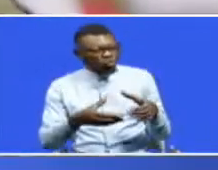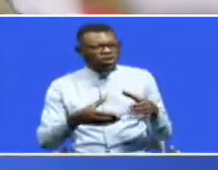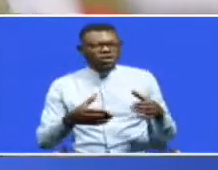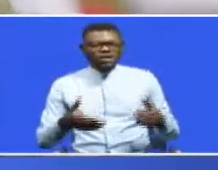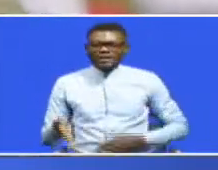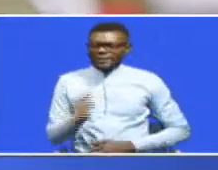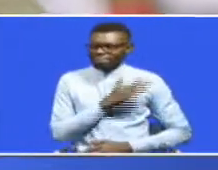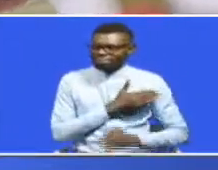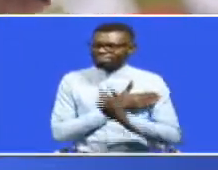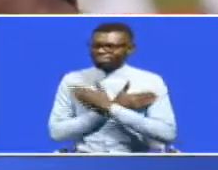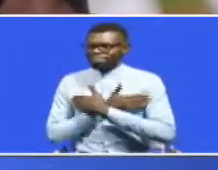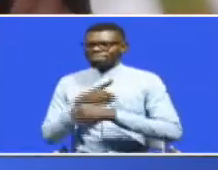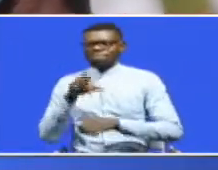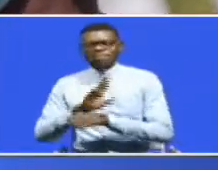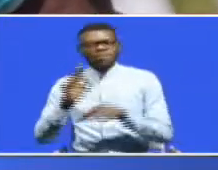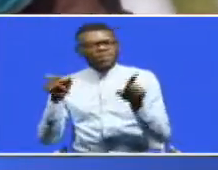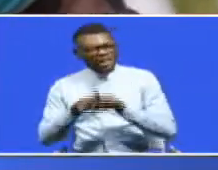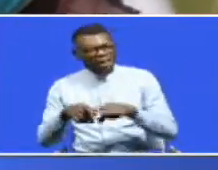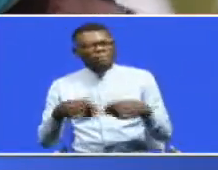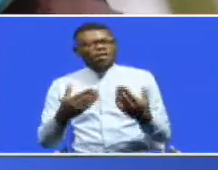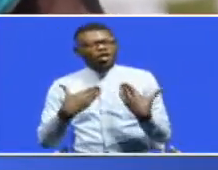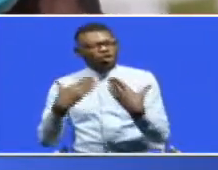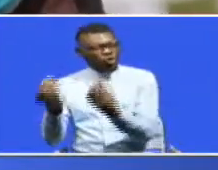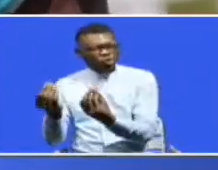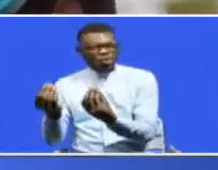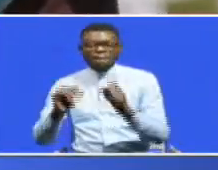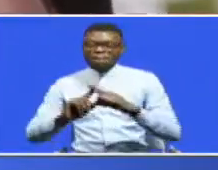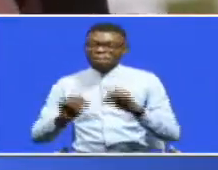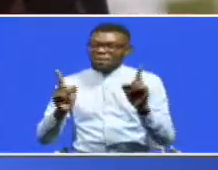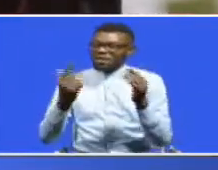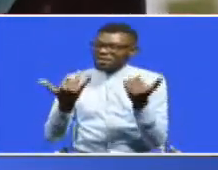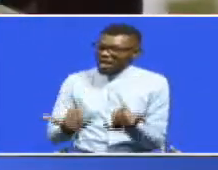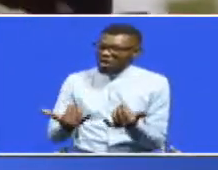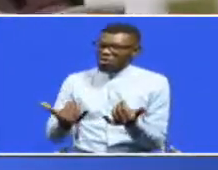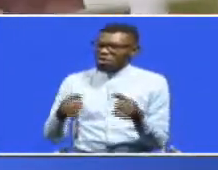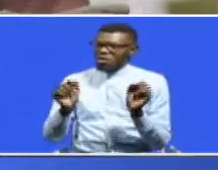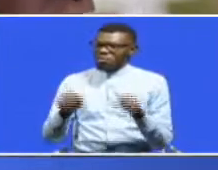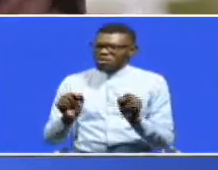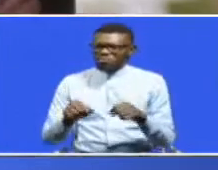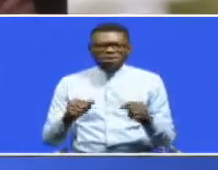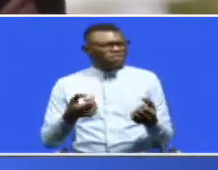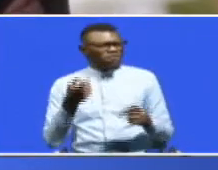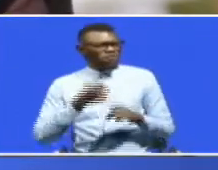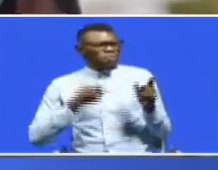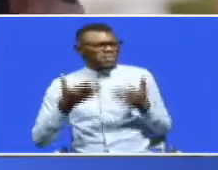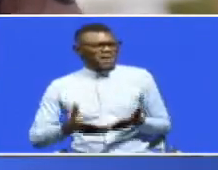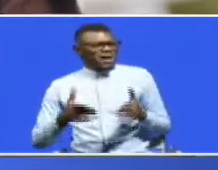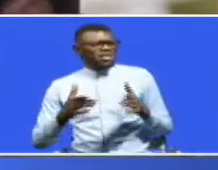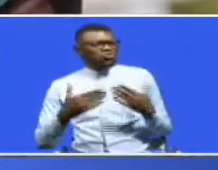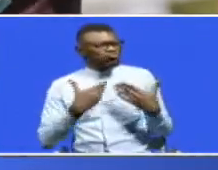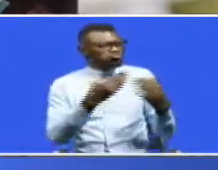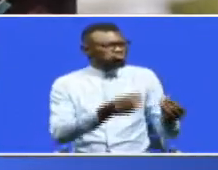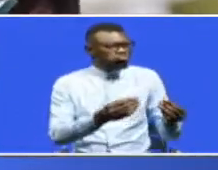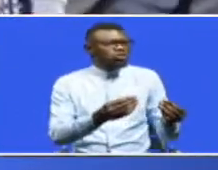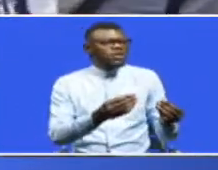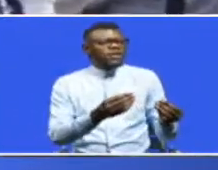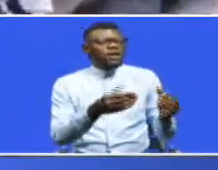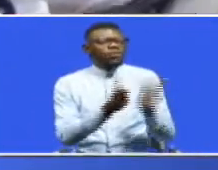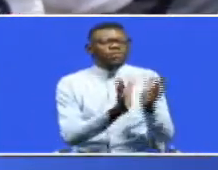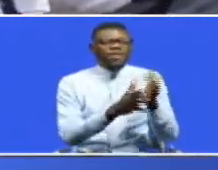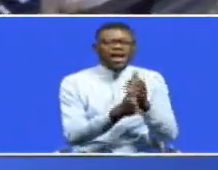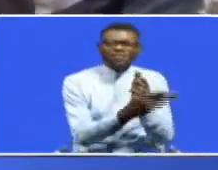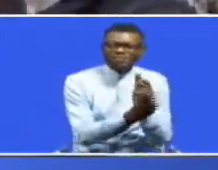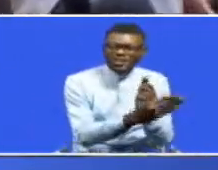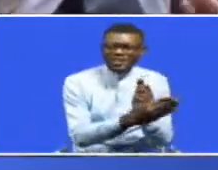na huku na ukitoka umetoka na mboga. Sasa hizi unaweza tembea hapa mpaka kibarani. Ndio wewe uje na samaki wawili.